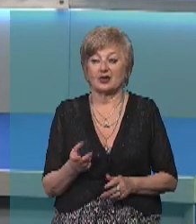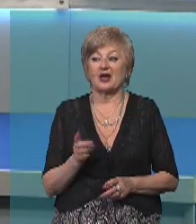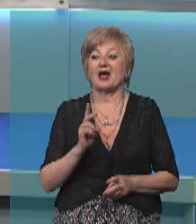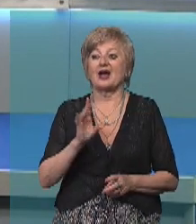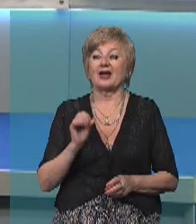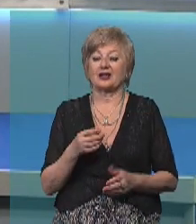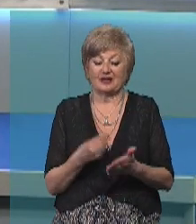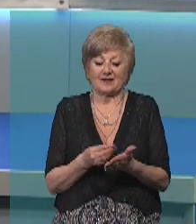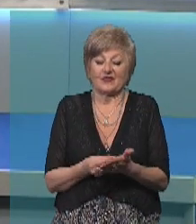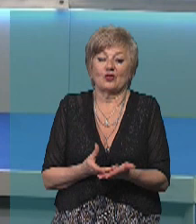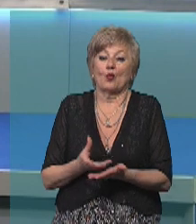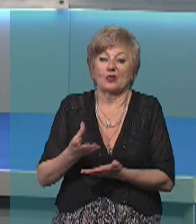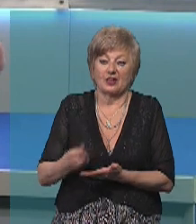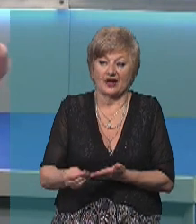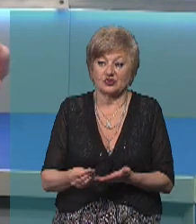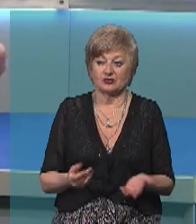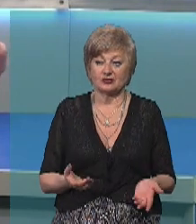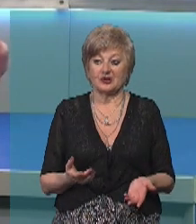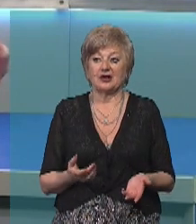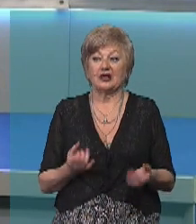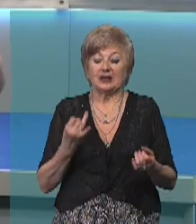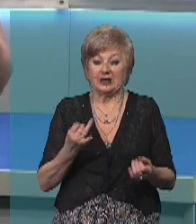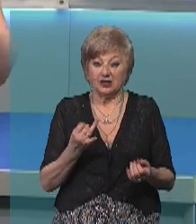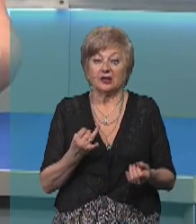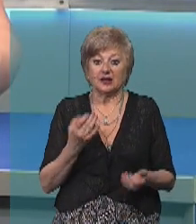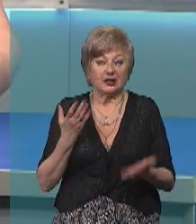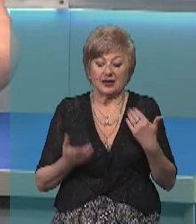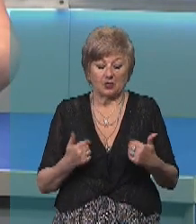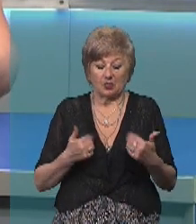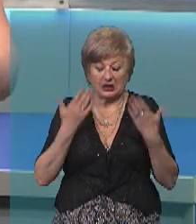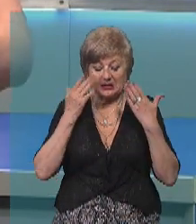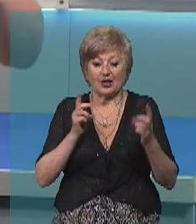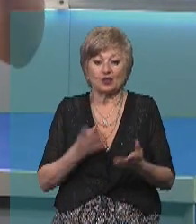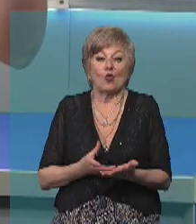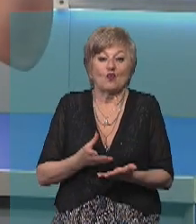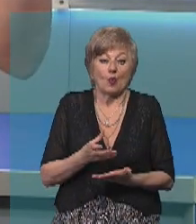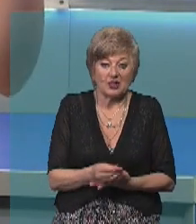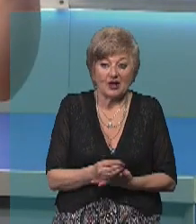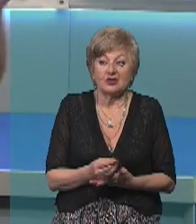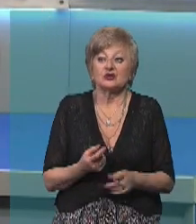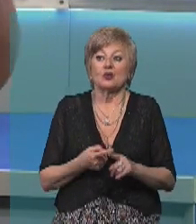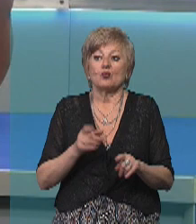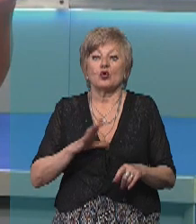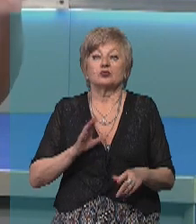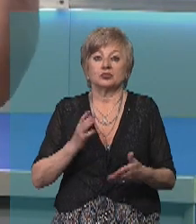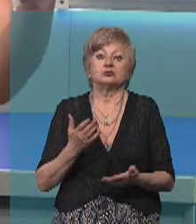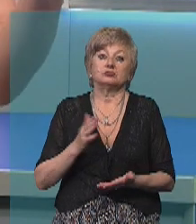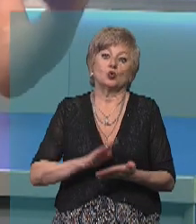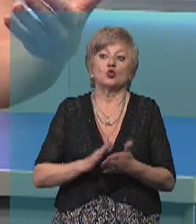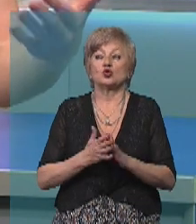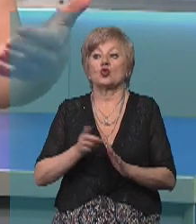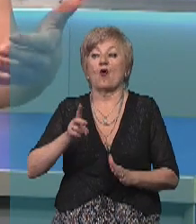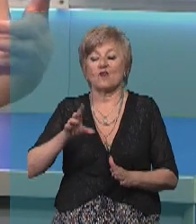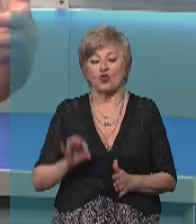якого фонду це оплачувано. Зрозуміло. Тобто, і відповідно, якщо ми не знаємо, хто оплачував, можливо, це умовно кажучи, як